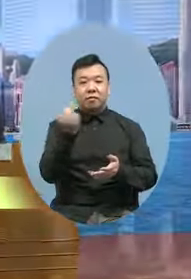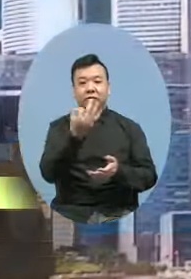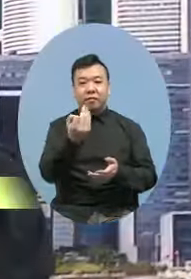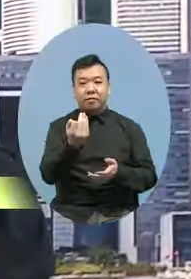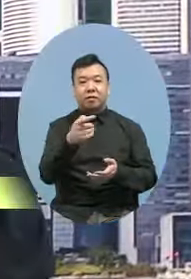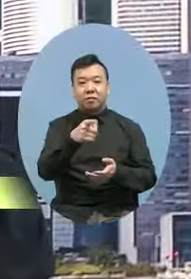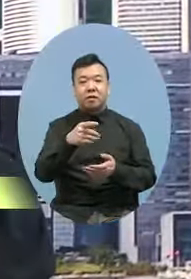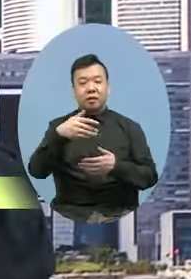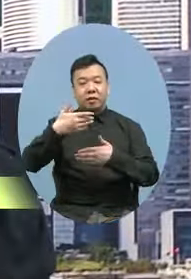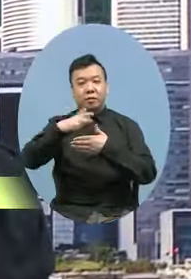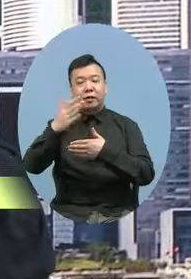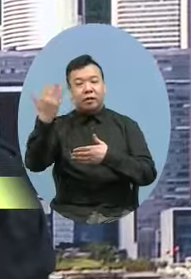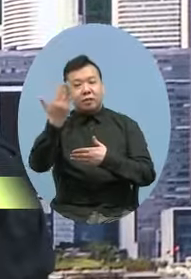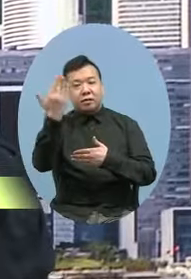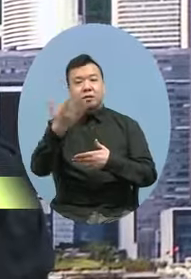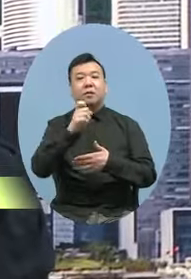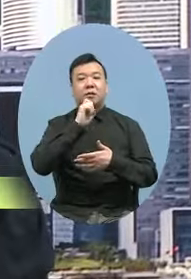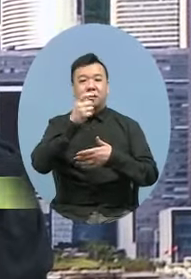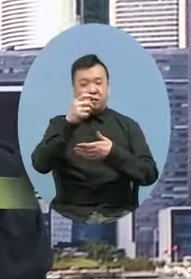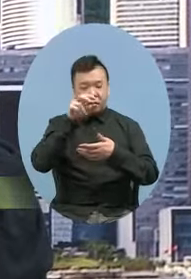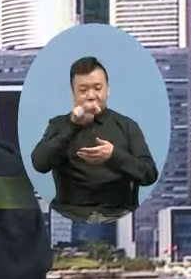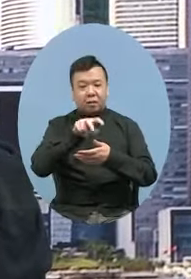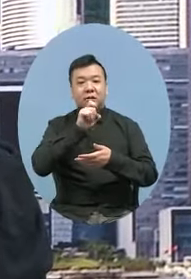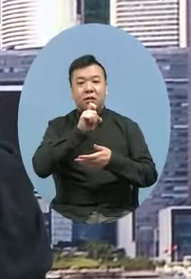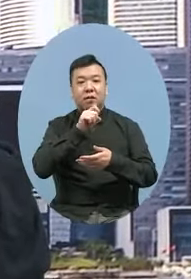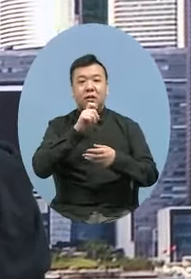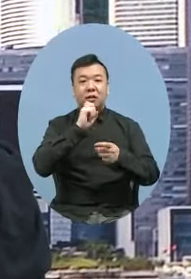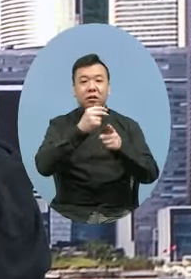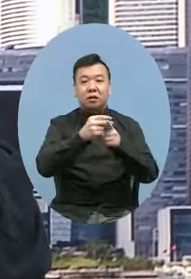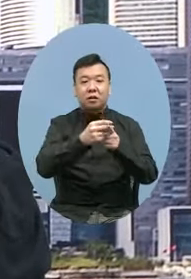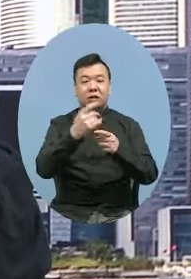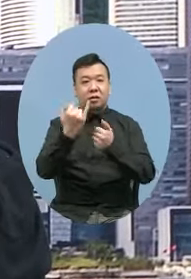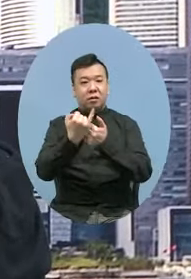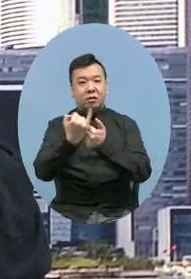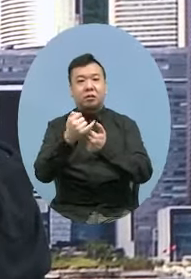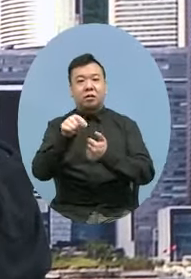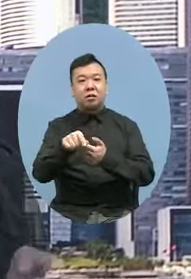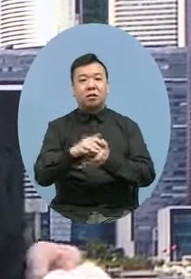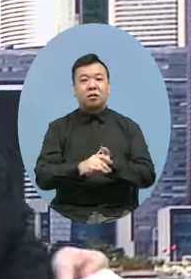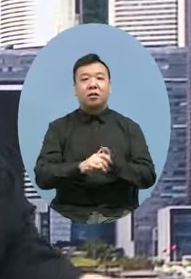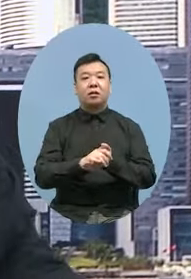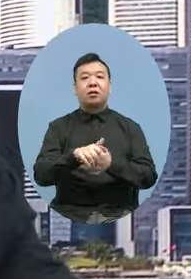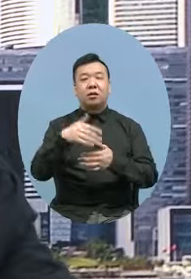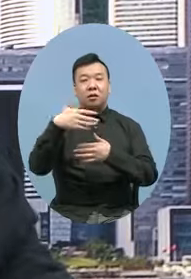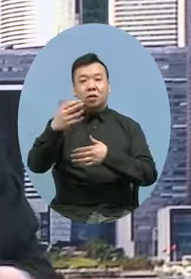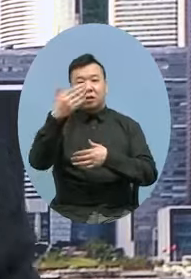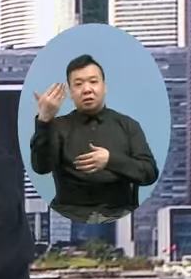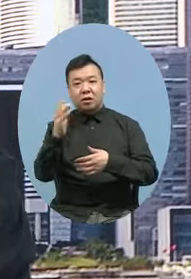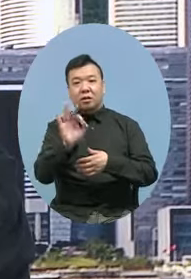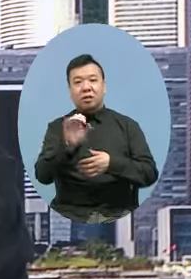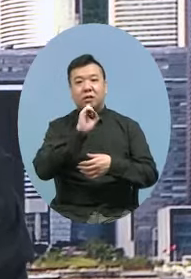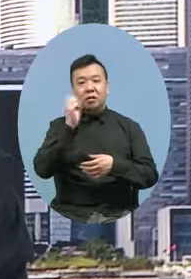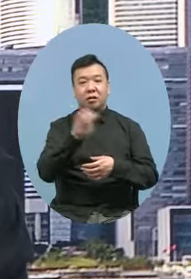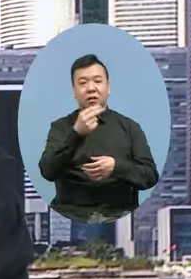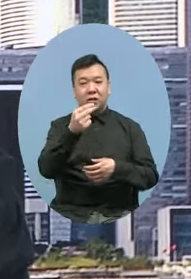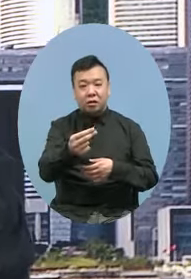30位咧係有外遊記錄噶啦。咁啊，中間咧就係有17位係學生嚟噶啦。冇外遊記錄咧，就係